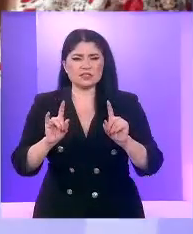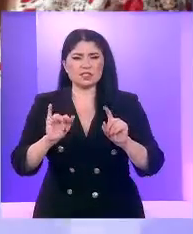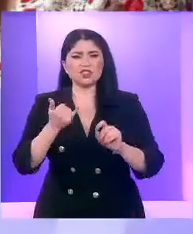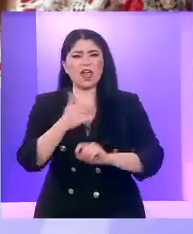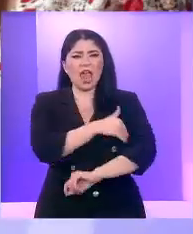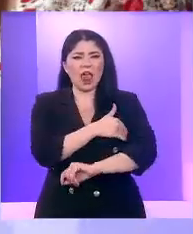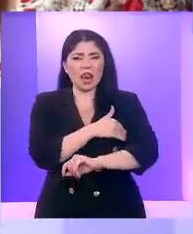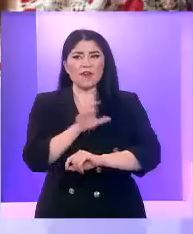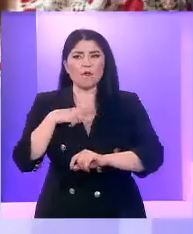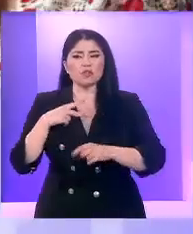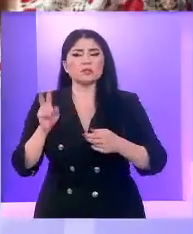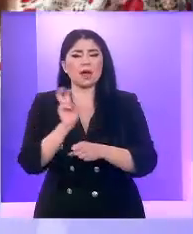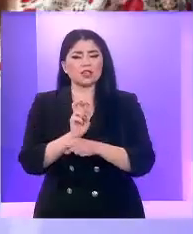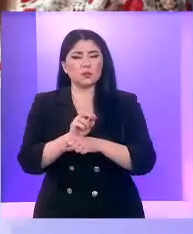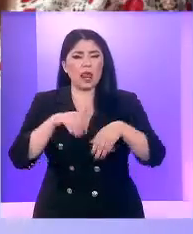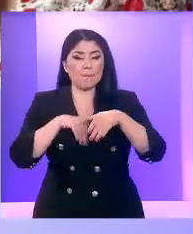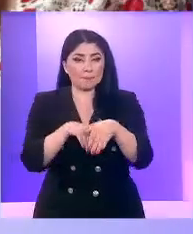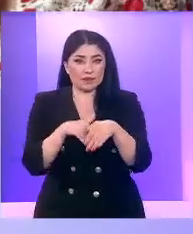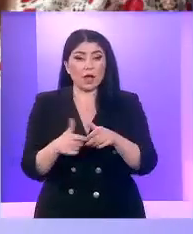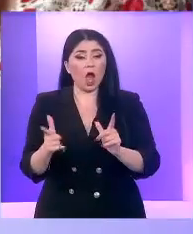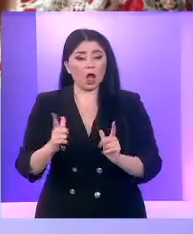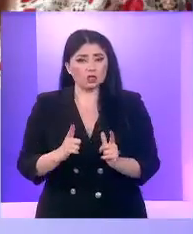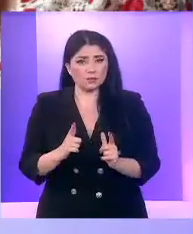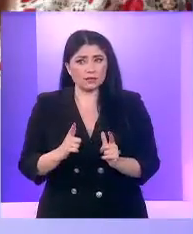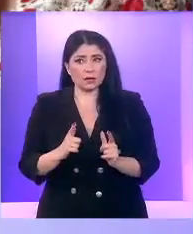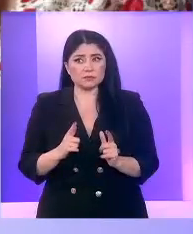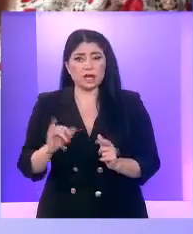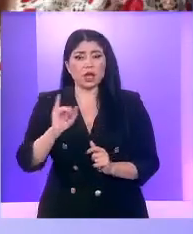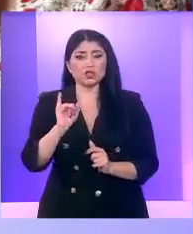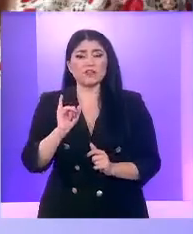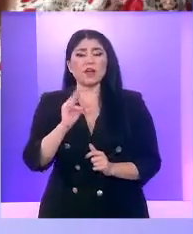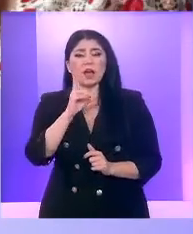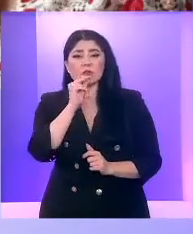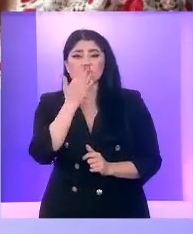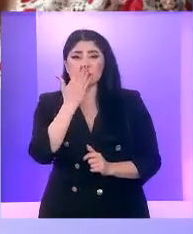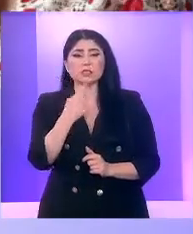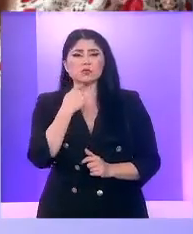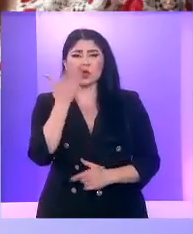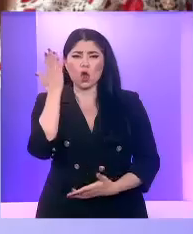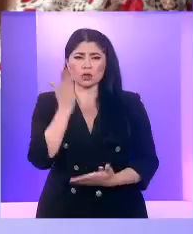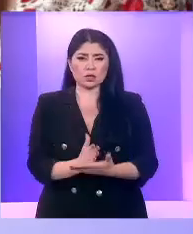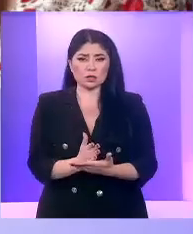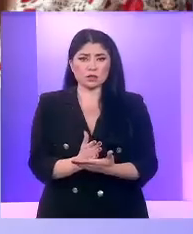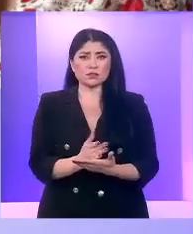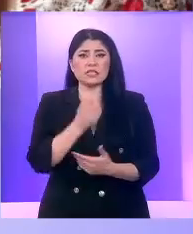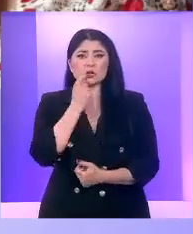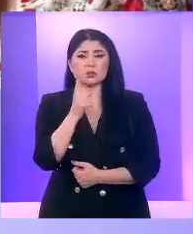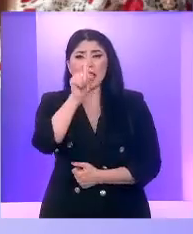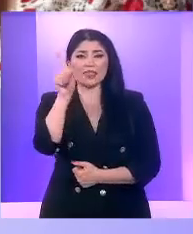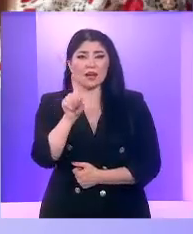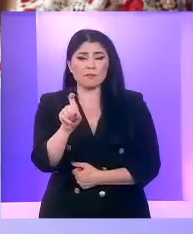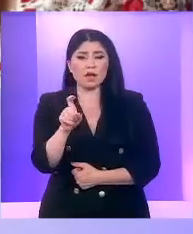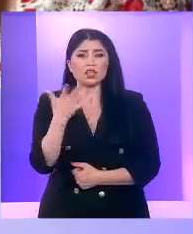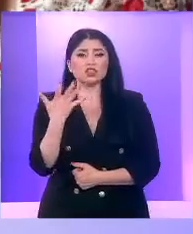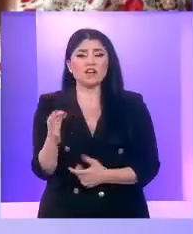mulți elevi la acest tipic, m-aș fi așteptat ca de la o portavoce să se răspundă răspicat la întrebarea